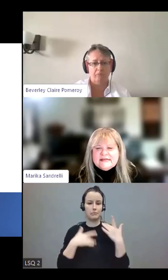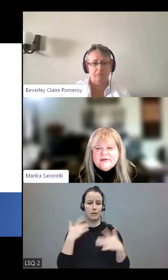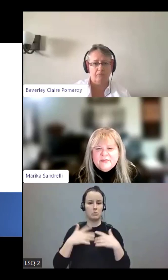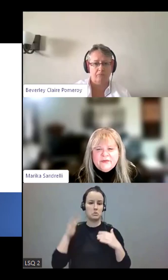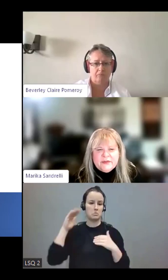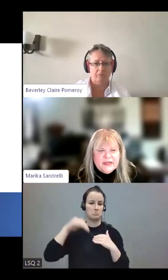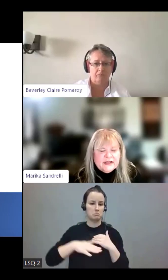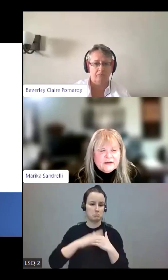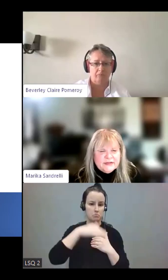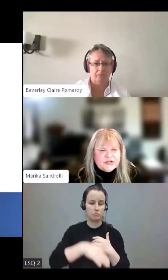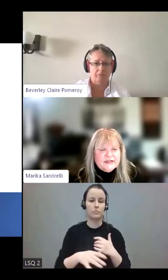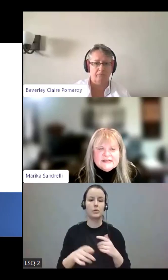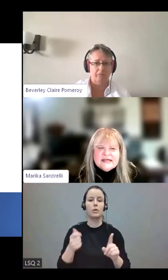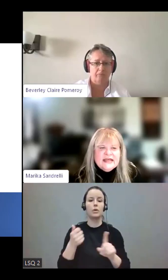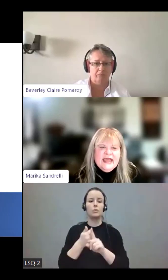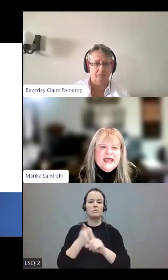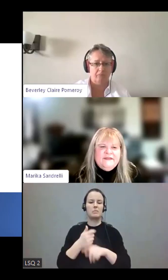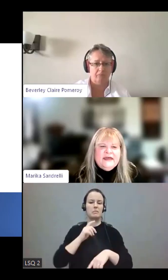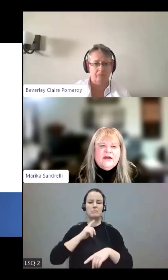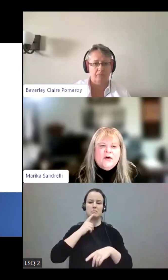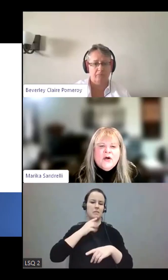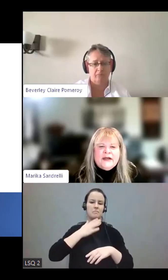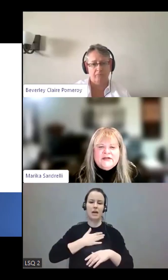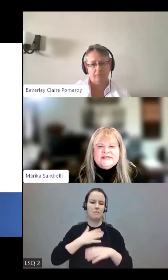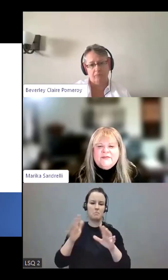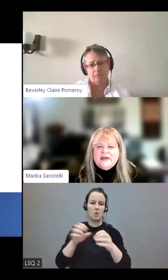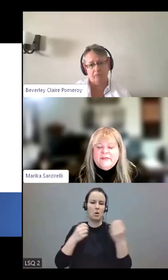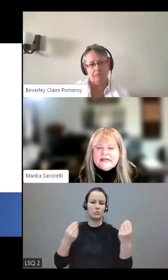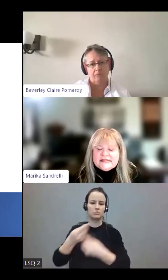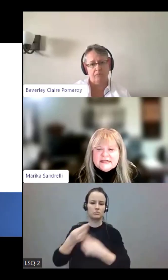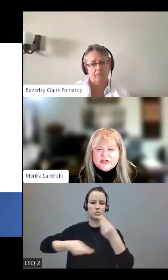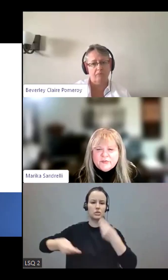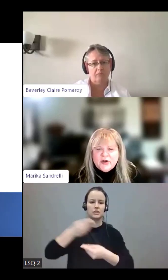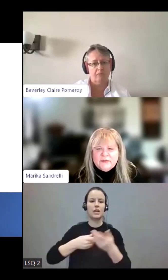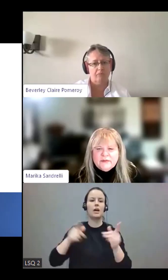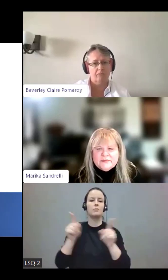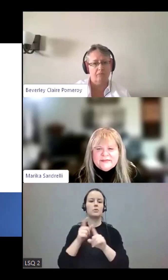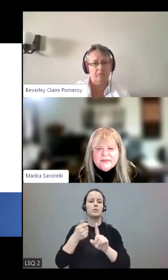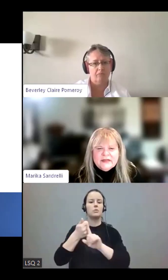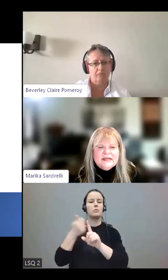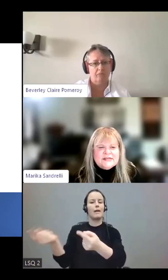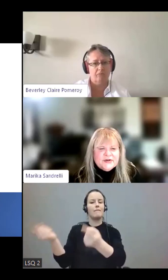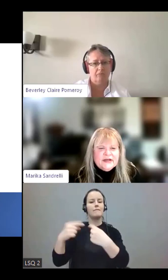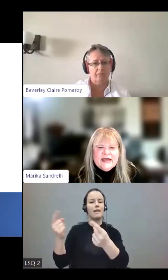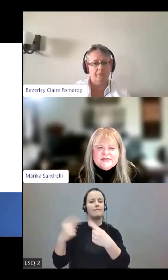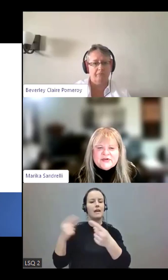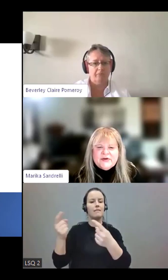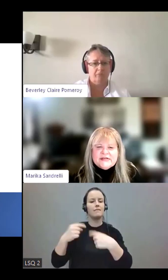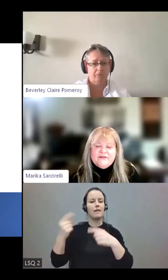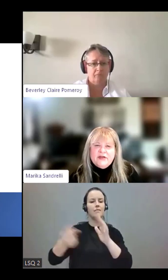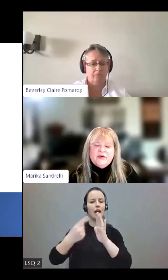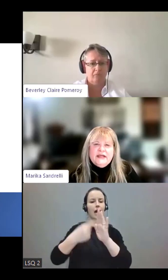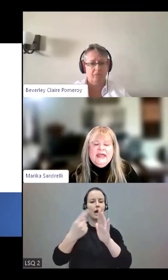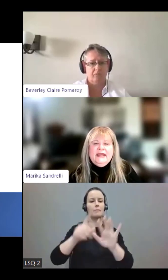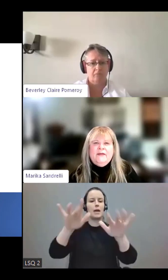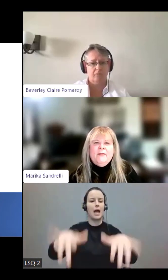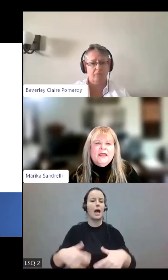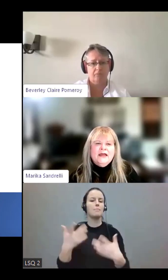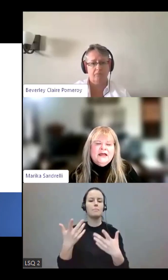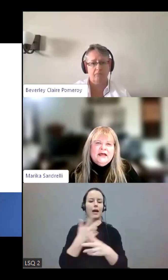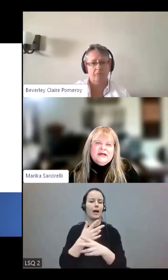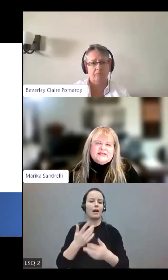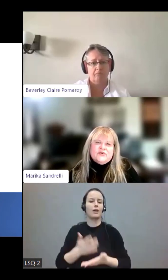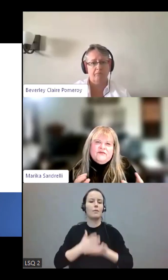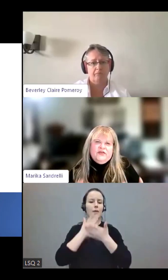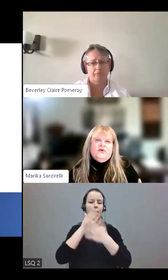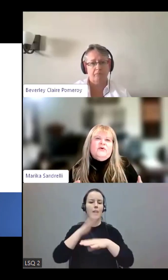répétition et en refusant de faire quoi que ce soit pour régler ses problèmes de toxicomanie. Son évaluation globale actuelle du fonctionnement est de 71 sur